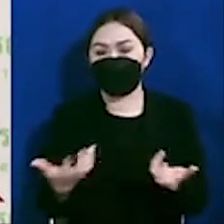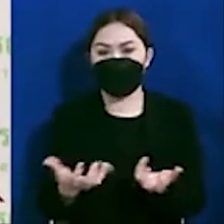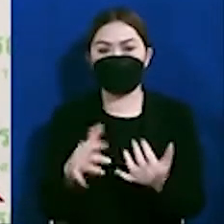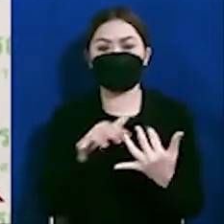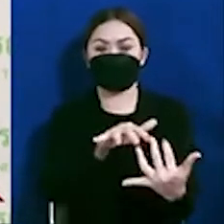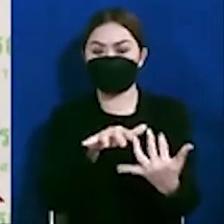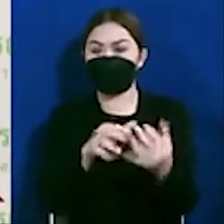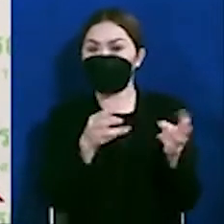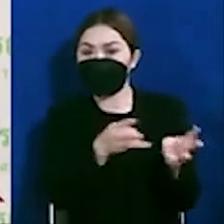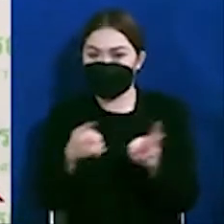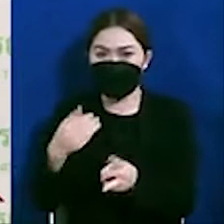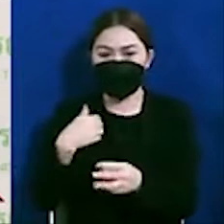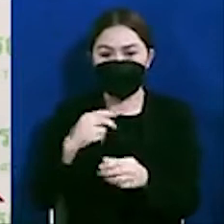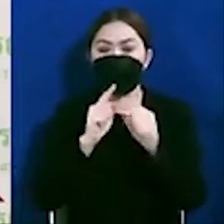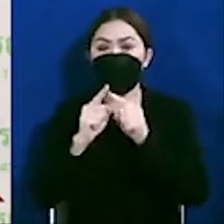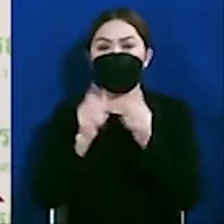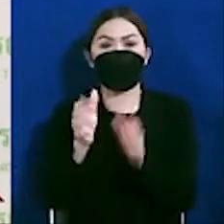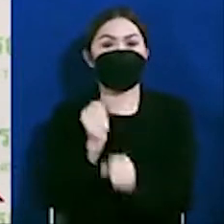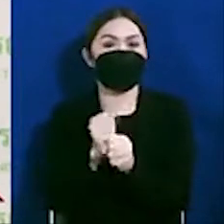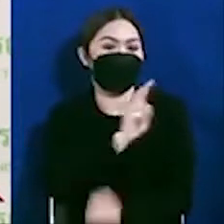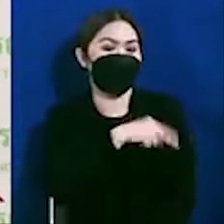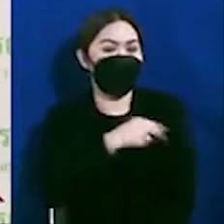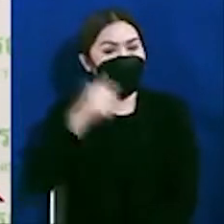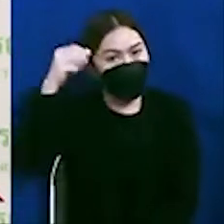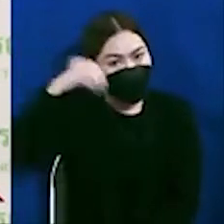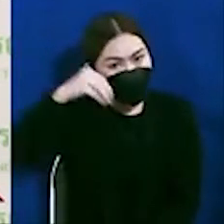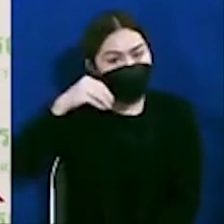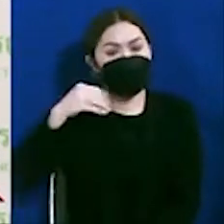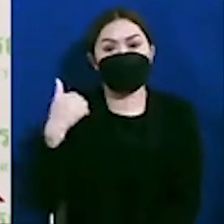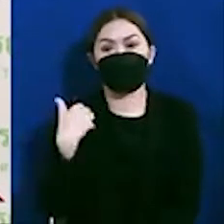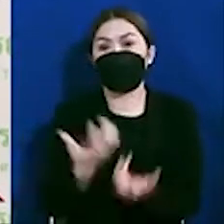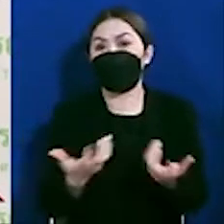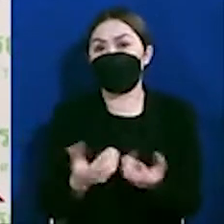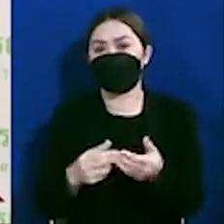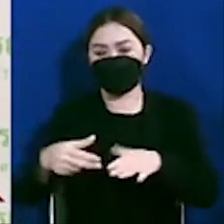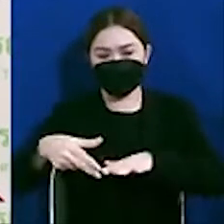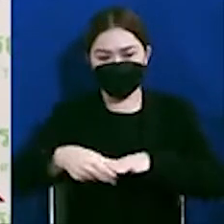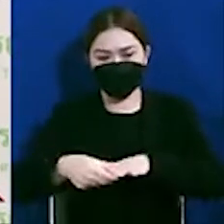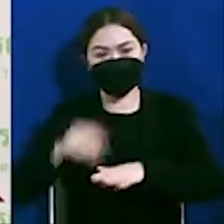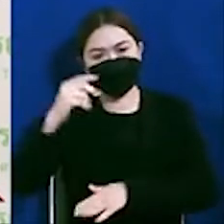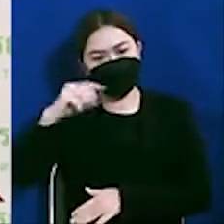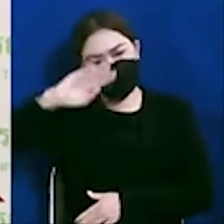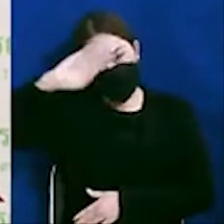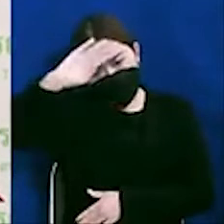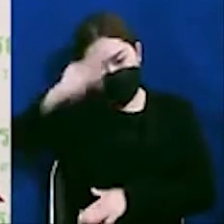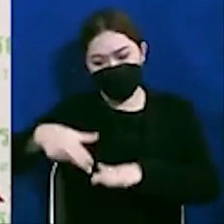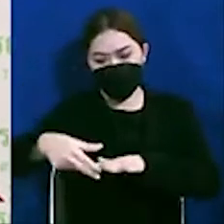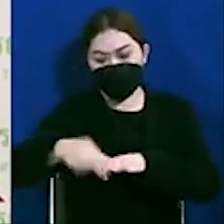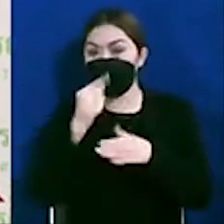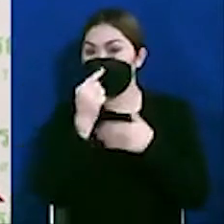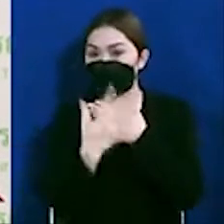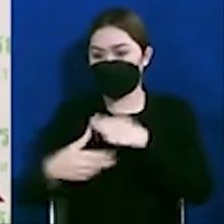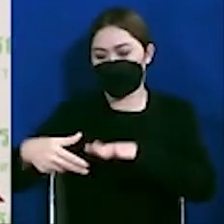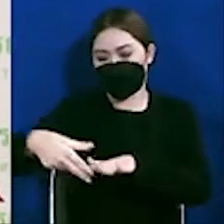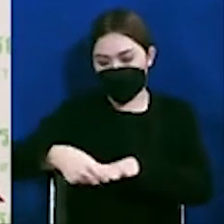สื่อสารให้นะครับในการติดต่อกับเจ้าหน้าที่ตลอดทุกวันรวมจนถึงมีอุปกรณ์วัดไข้และระดับออกซิเจนให้ด้วย